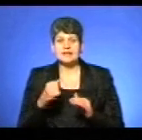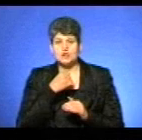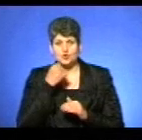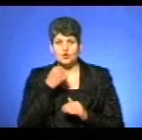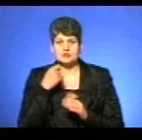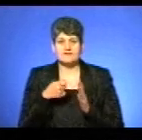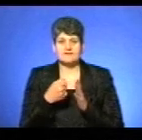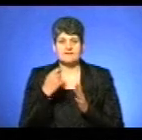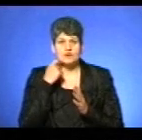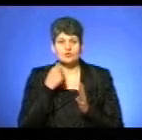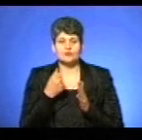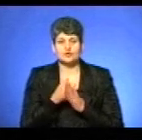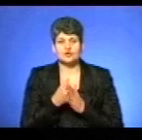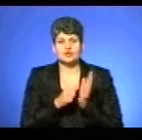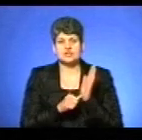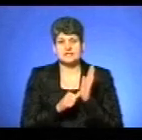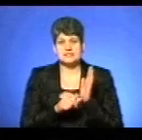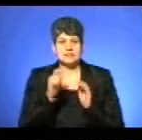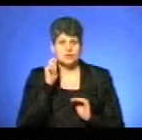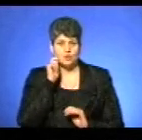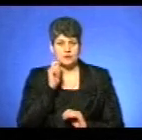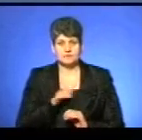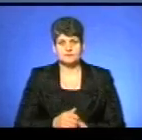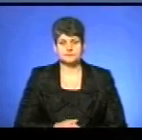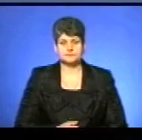дорослих віком до 60 років.